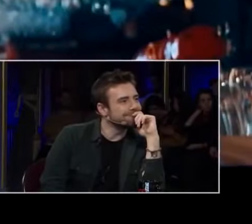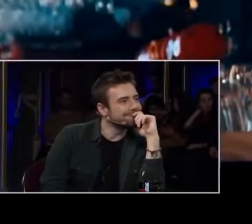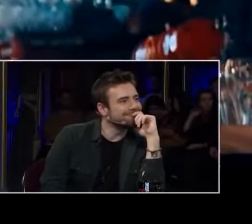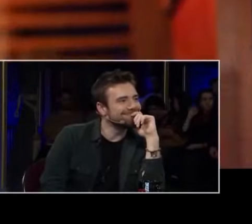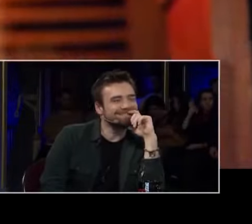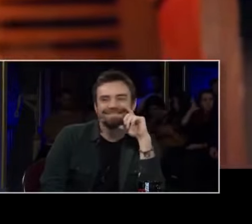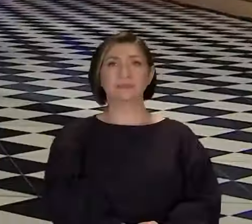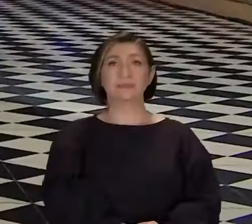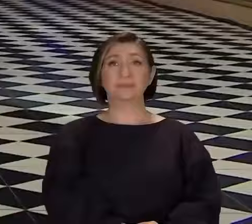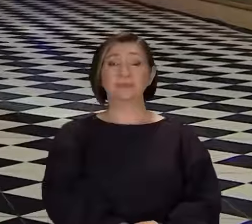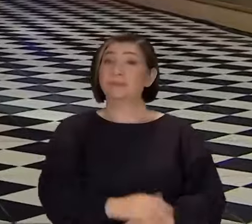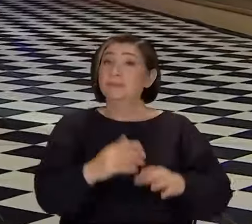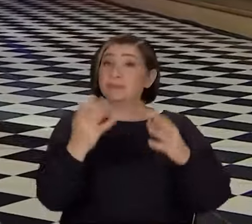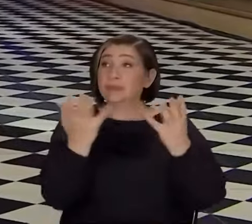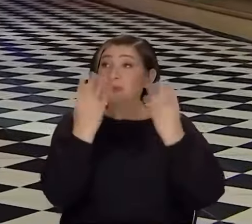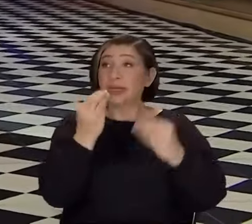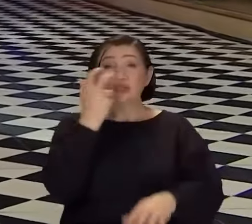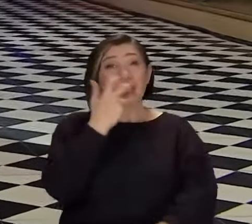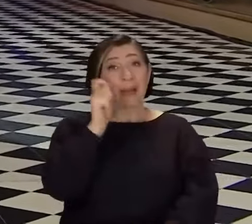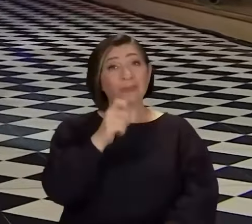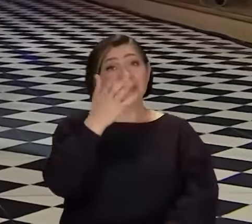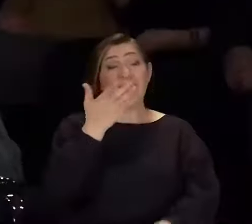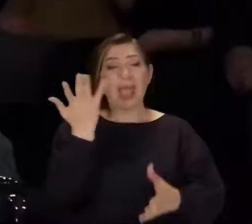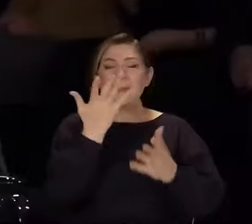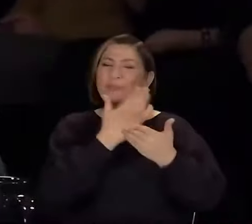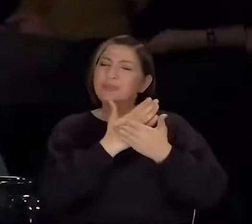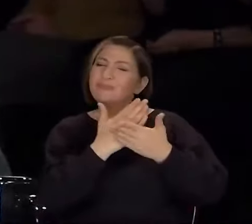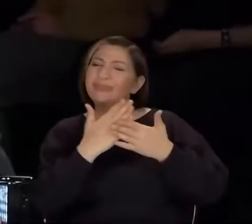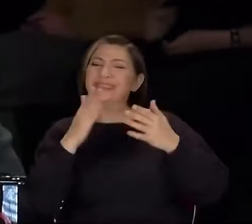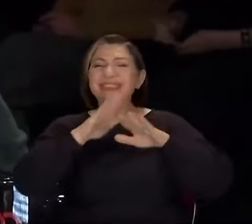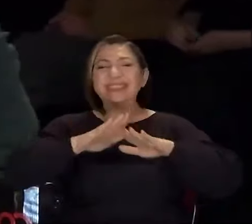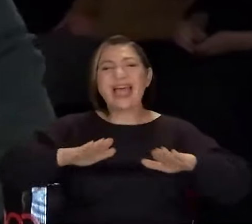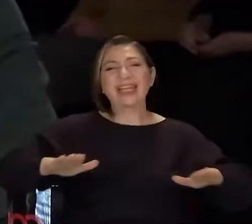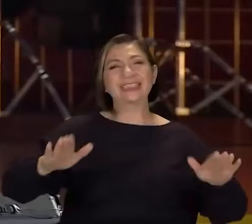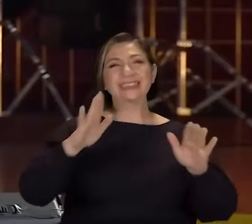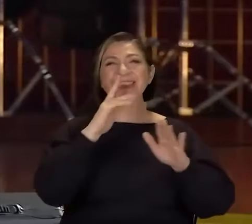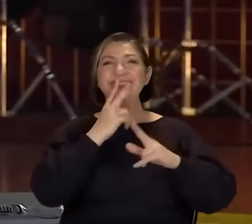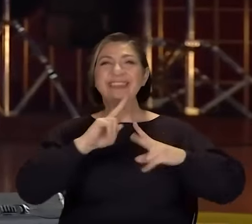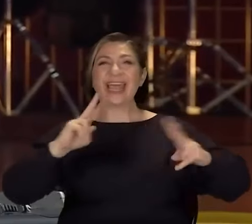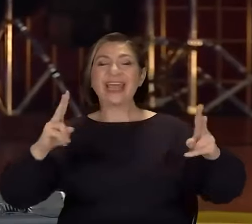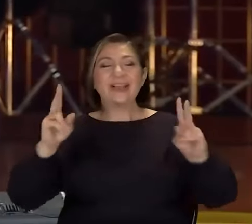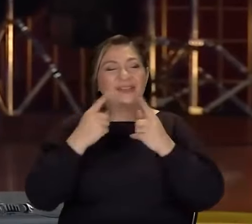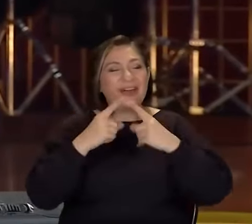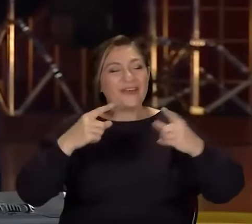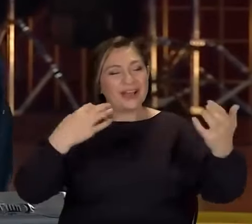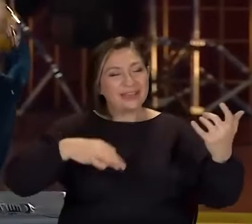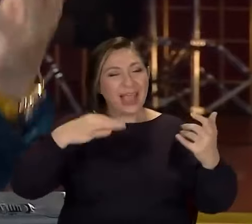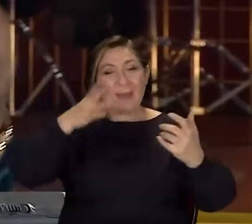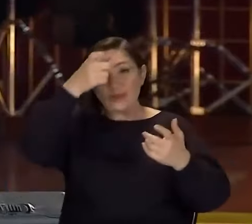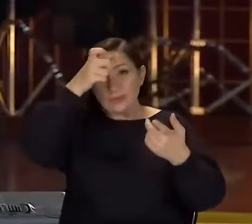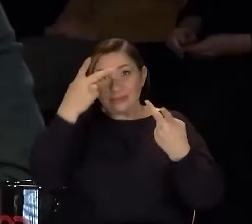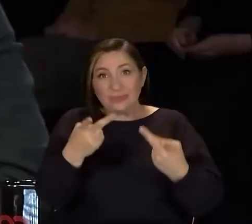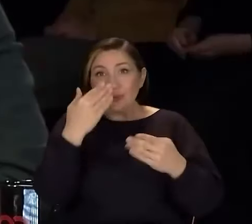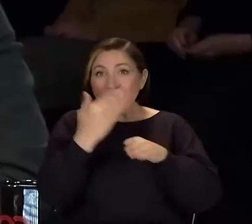Dön. Ya ne güzel, dur, ne güzel şarkı yapmışsın. Hem akustik, hem çok güzel renk enstrümanları var, hem yerli